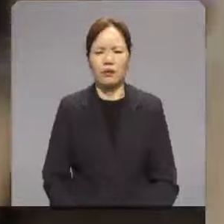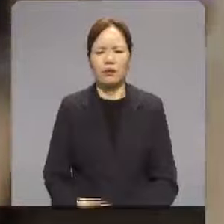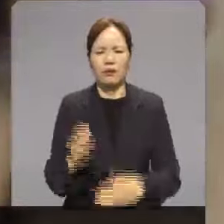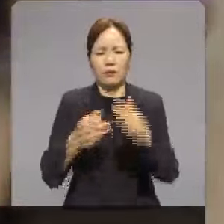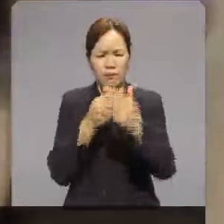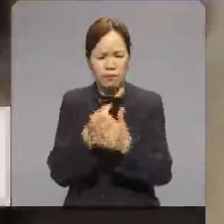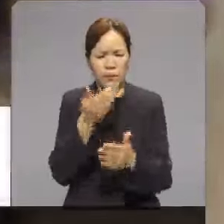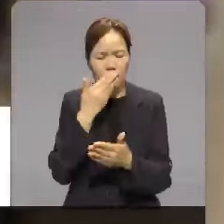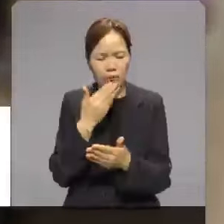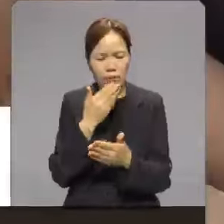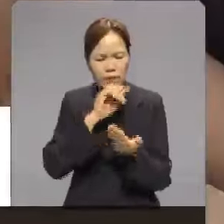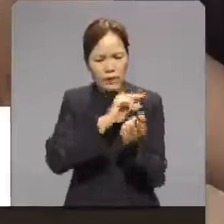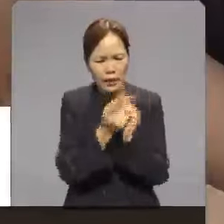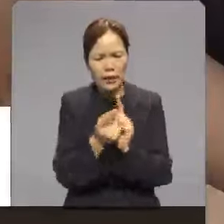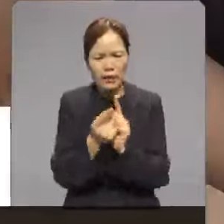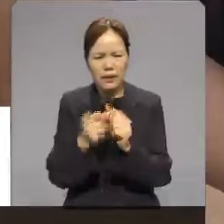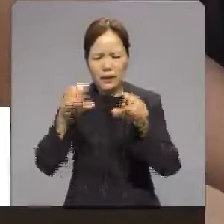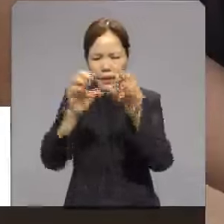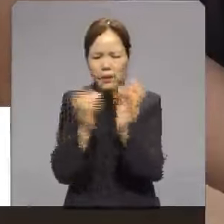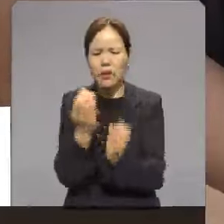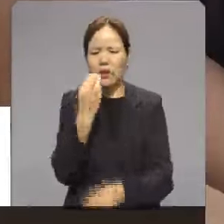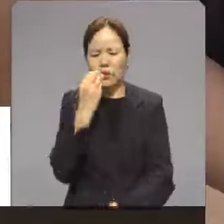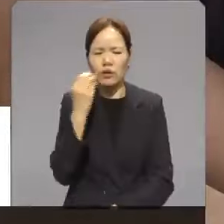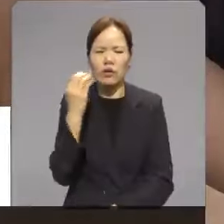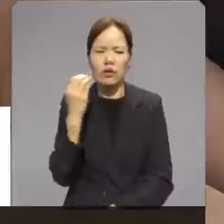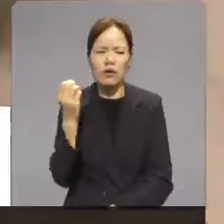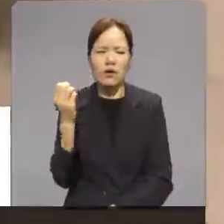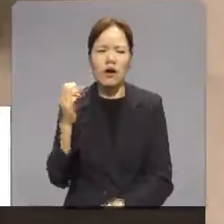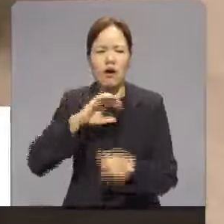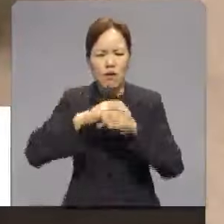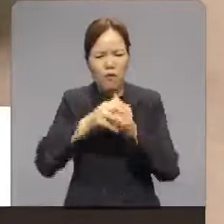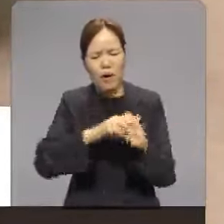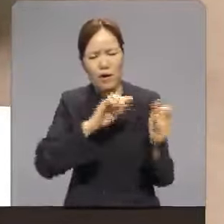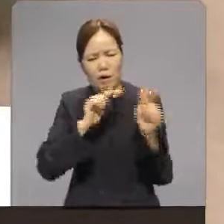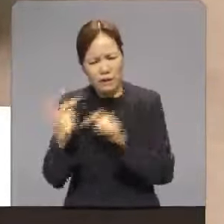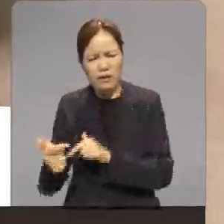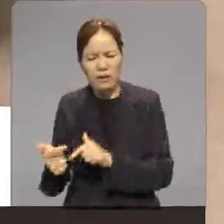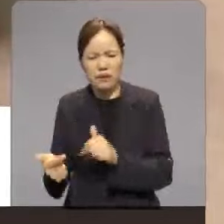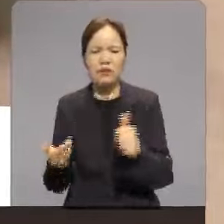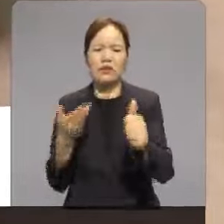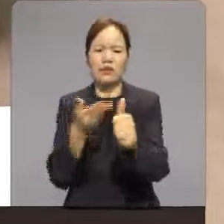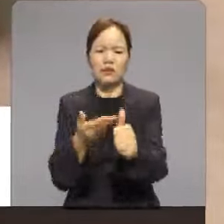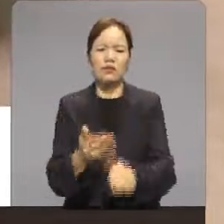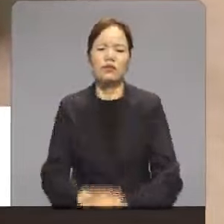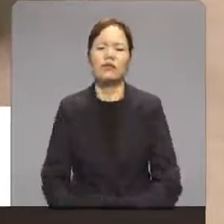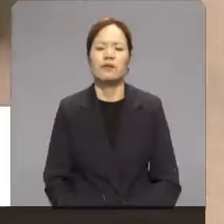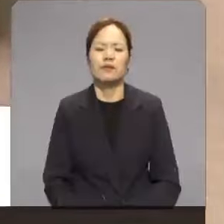예정된 식단 대신 도넛과 과일, 주스 등 대체식이 학생들에게 제공됐습니다.